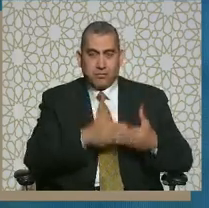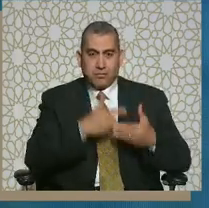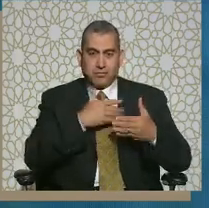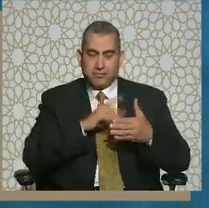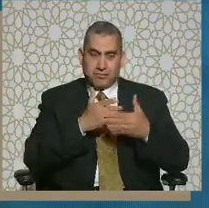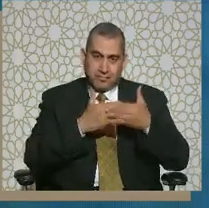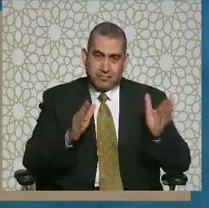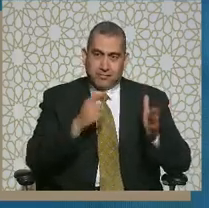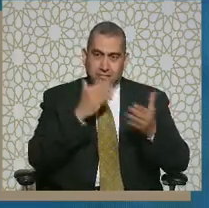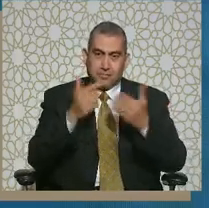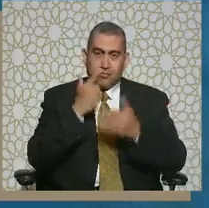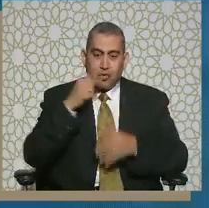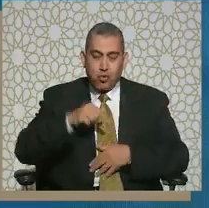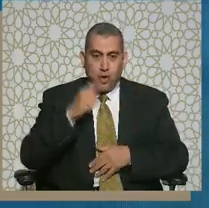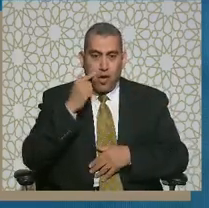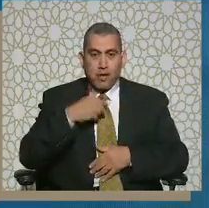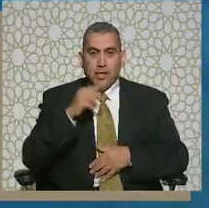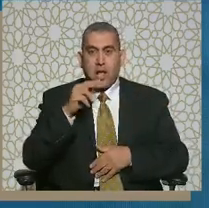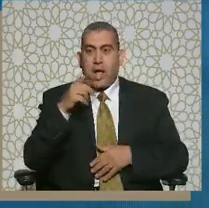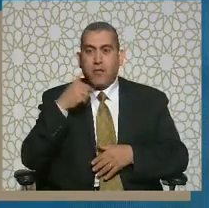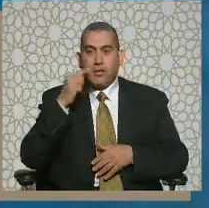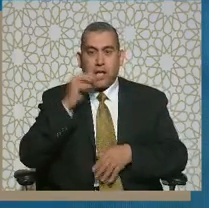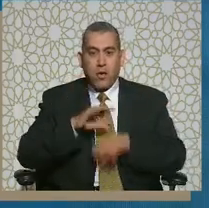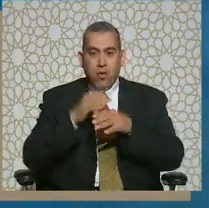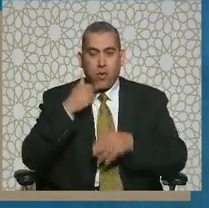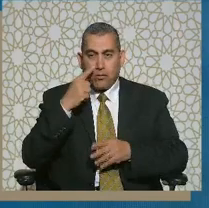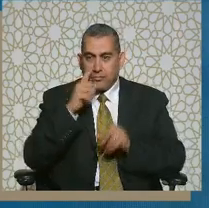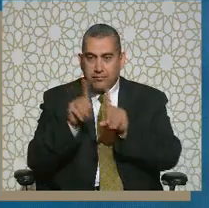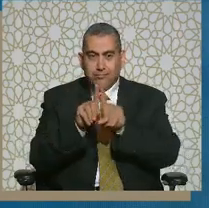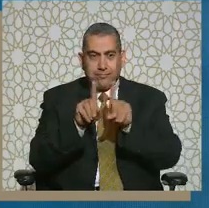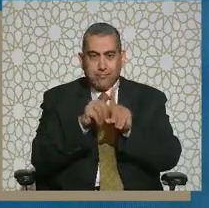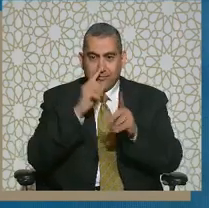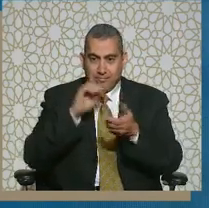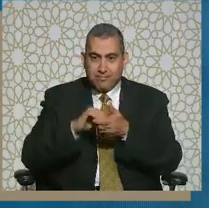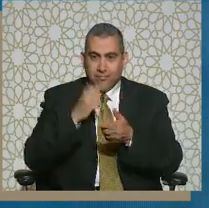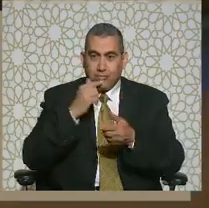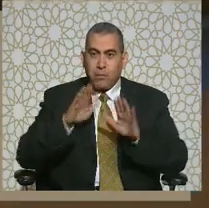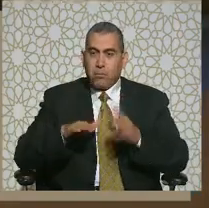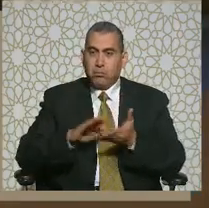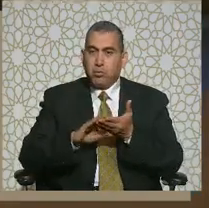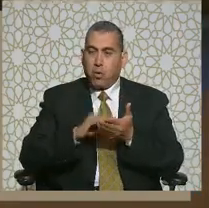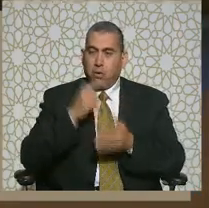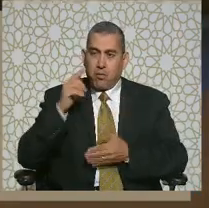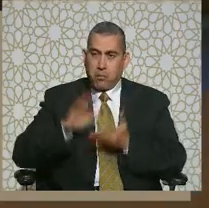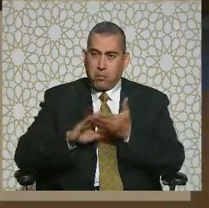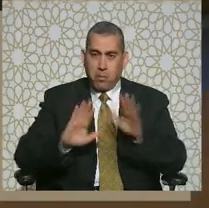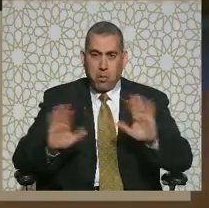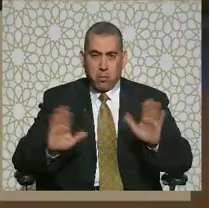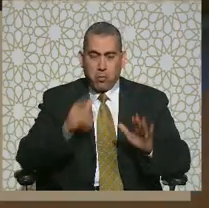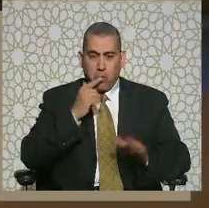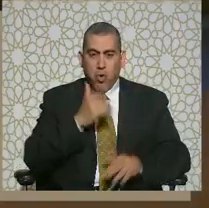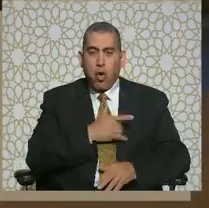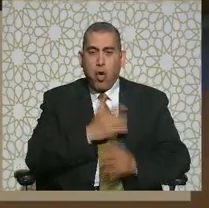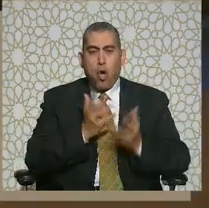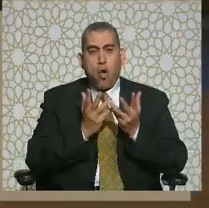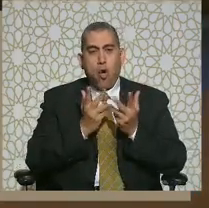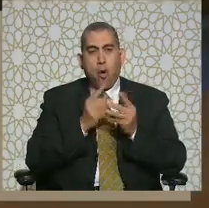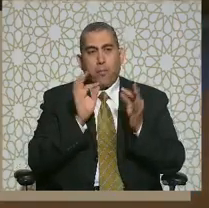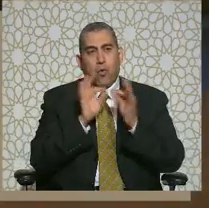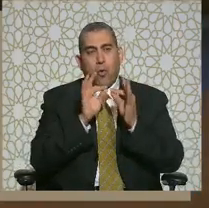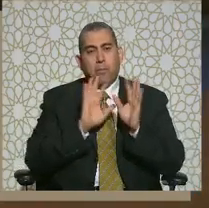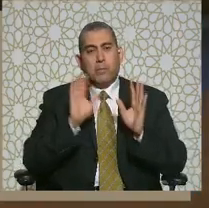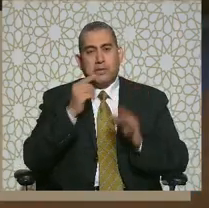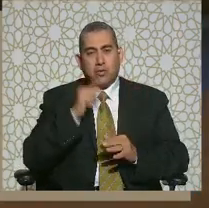بتظن وبتعيش عمرها كله على ان الانس مش موجود غير في الحب الرومانسي بس